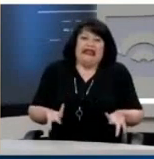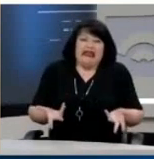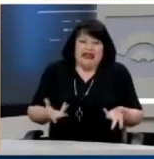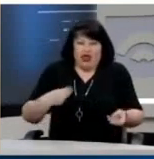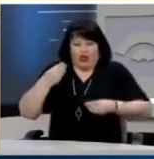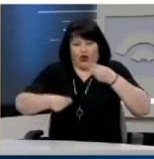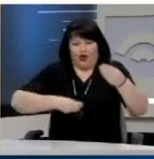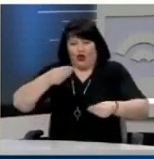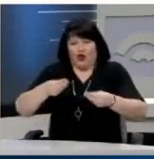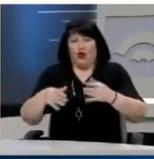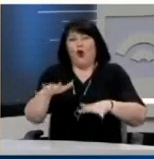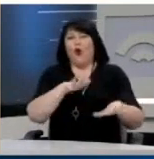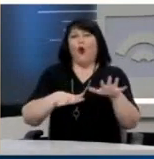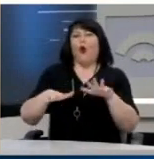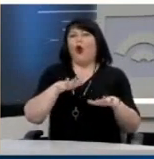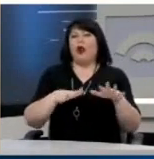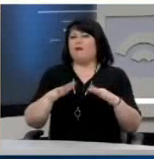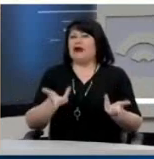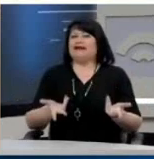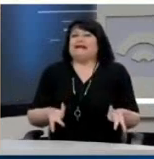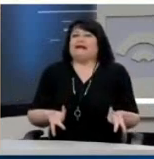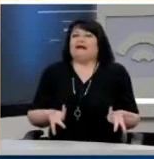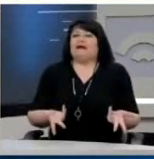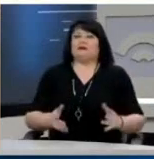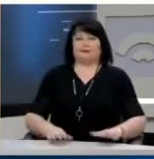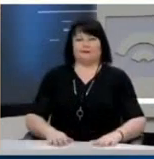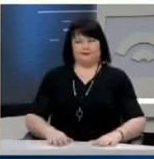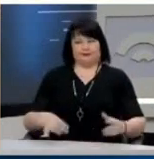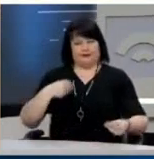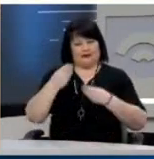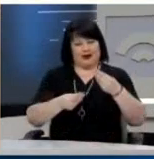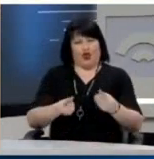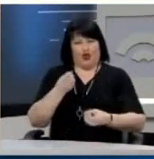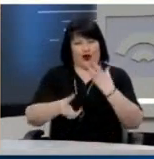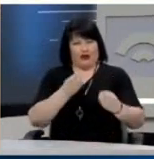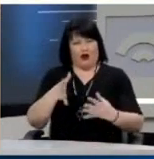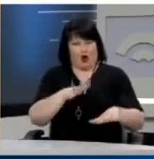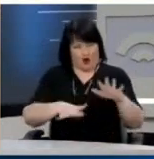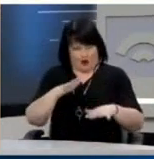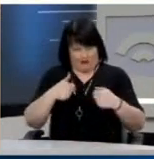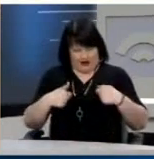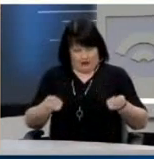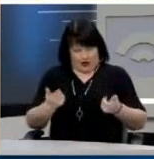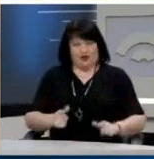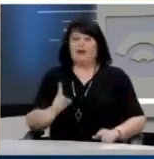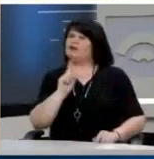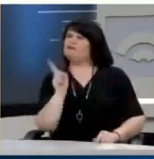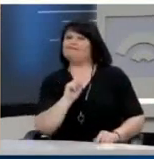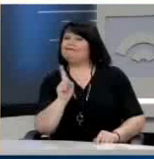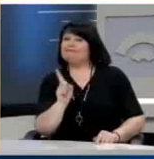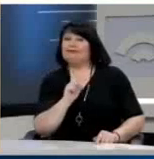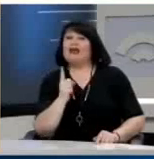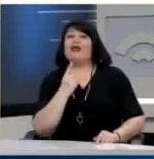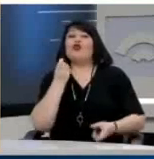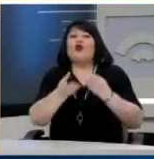παροχές, κόλπα και δώρα? Είναι παροχές, κόλπα και δώρα? Όχι, κυρίες και κύριοι βουλευτές,